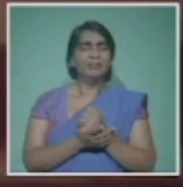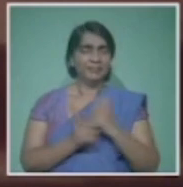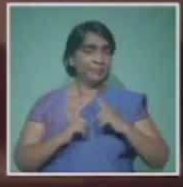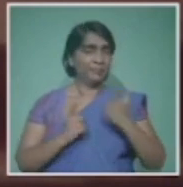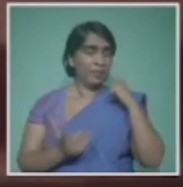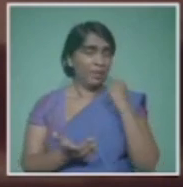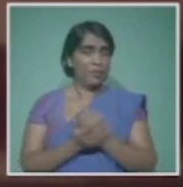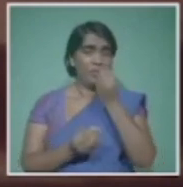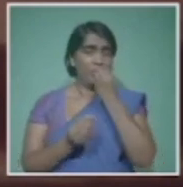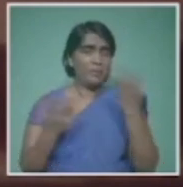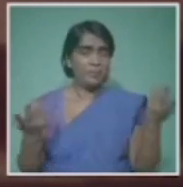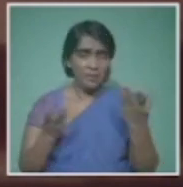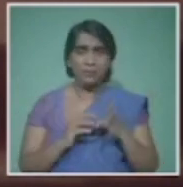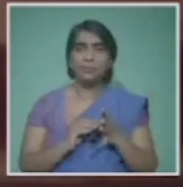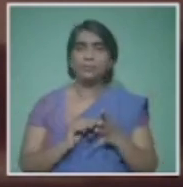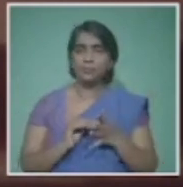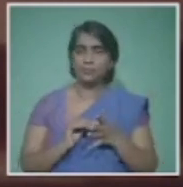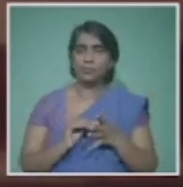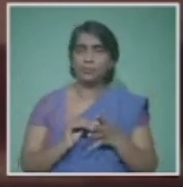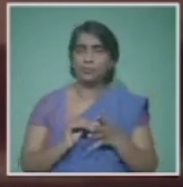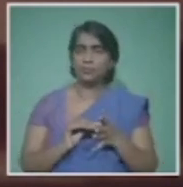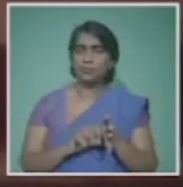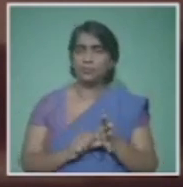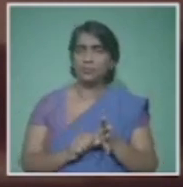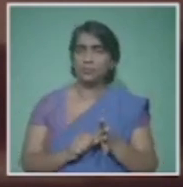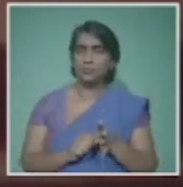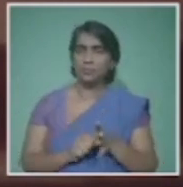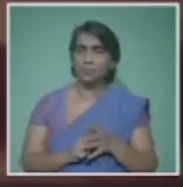ජීවත් වෙන්න බැරි නම් කන්න බොන්න බැරි නම් Honorable member you have 2 more minutes.